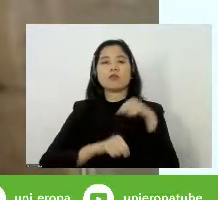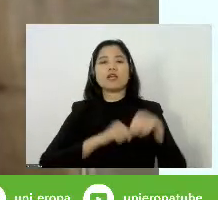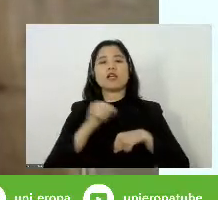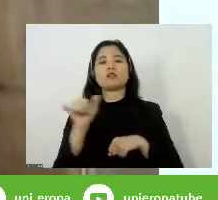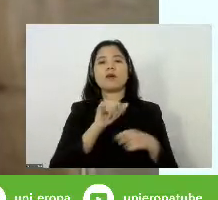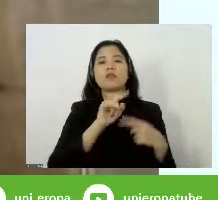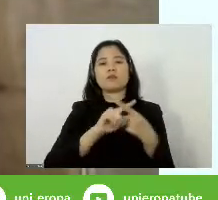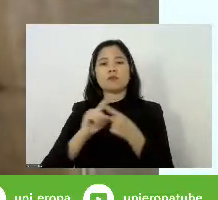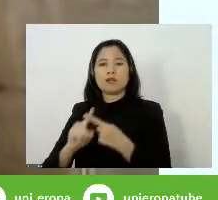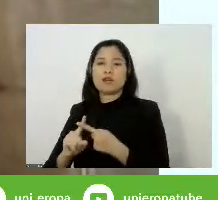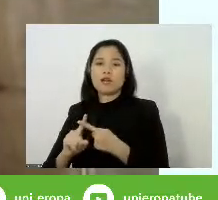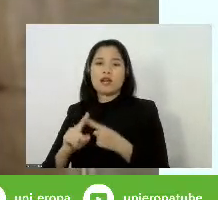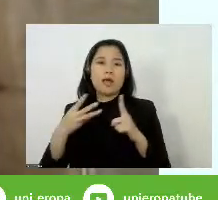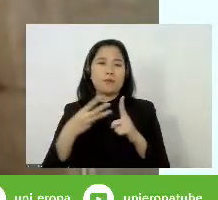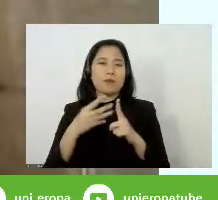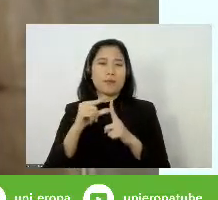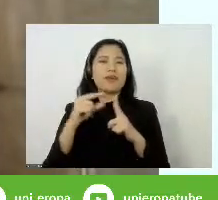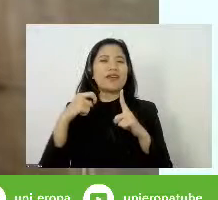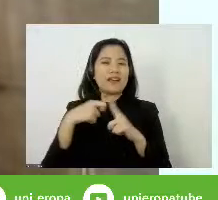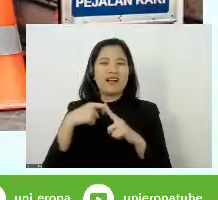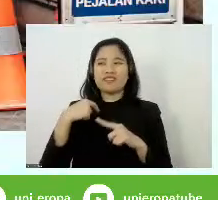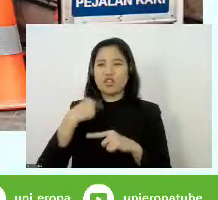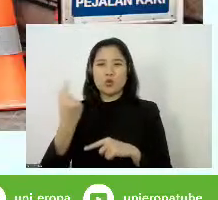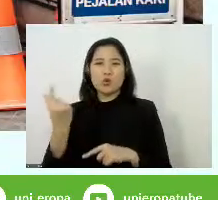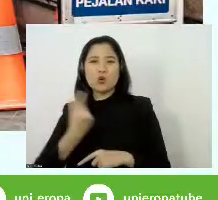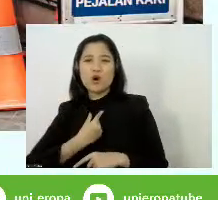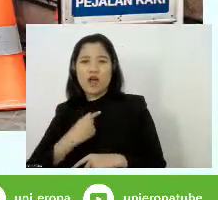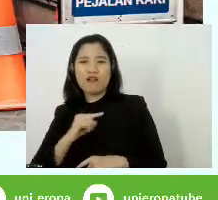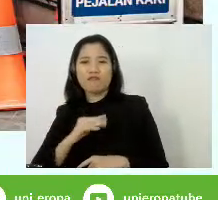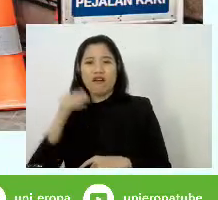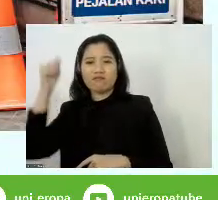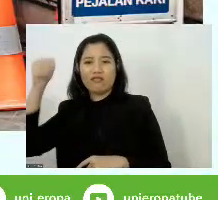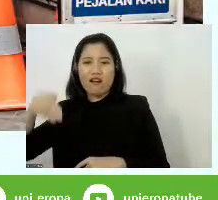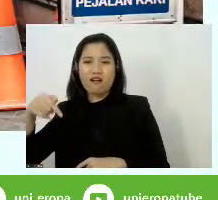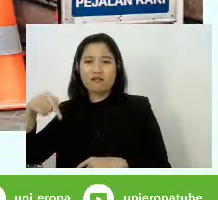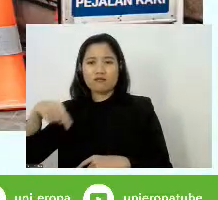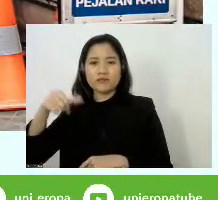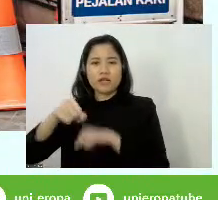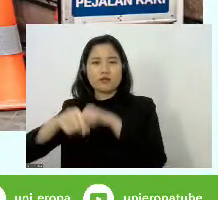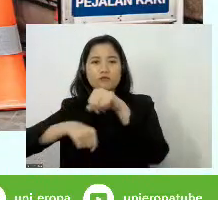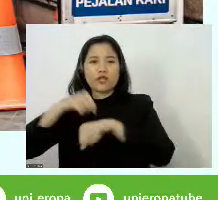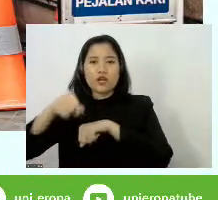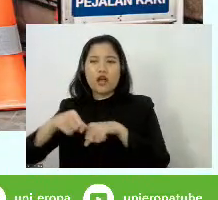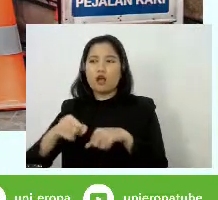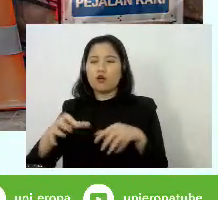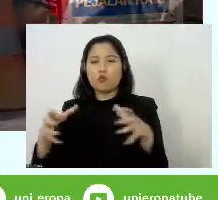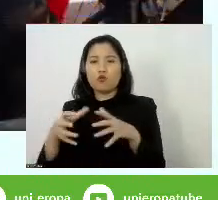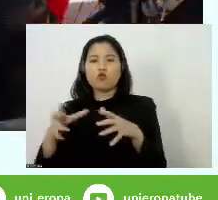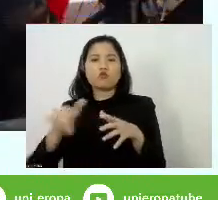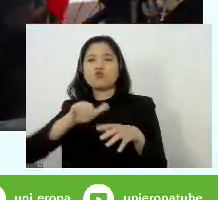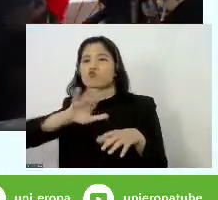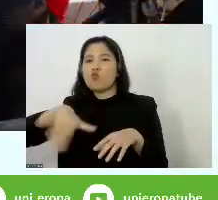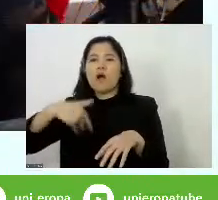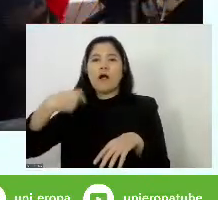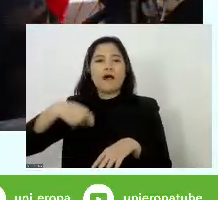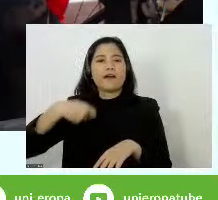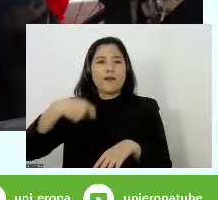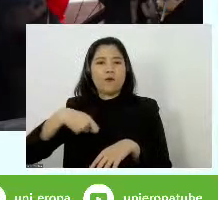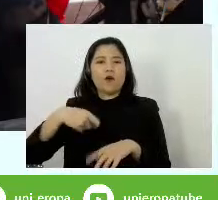Badan Pemeriksa Keuangan Kebetulan saya diundang ke sana untuk bersepeda bersama hampir semua karyawan